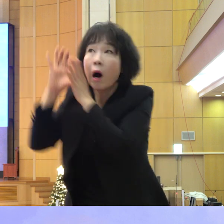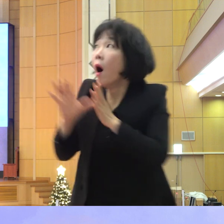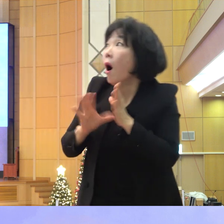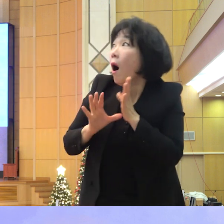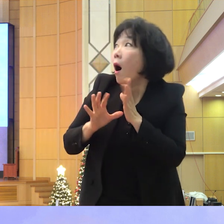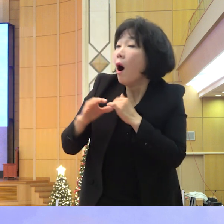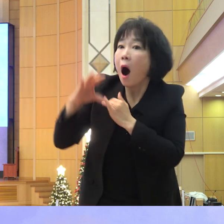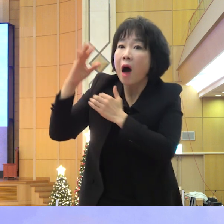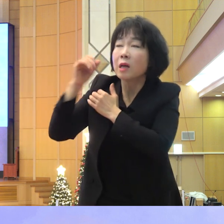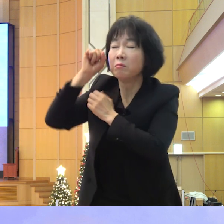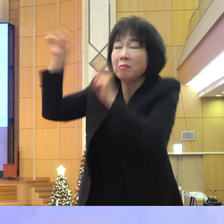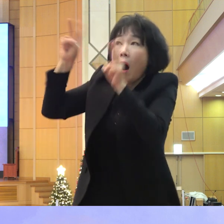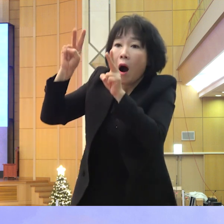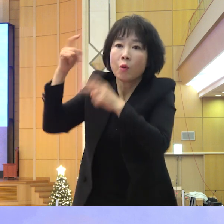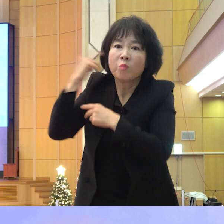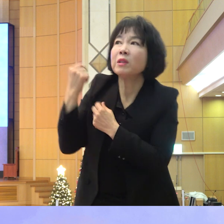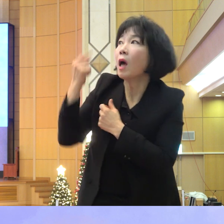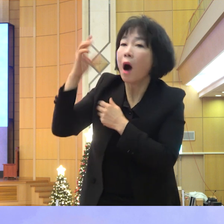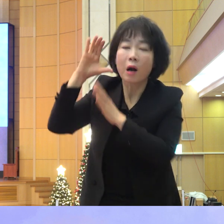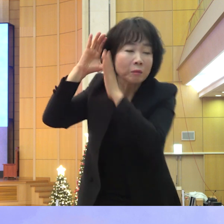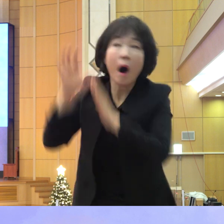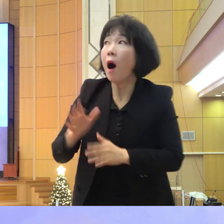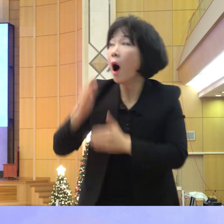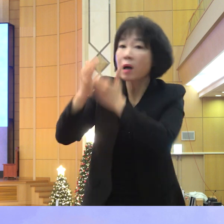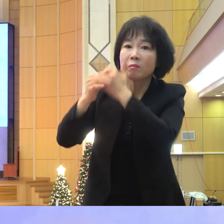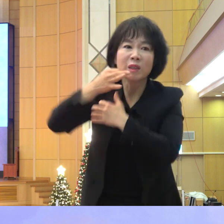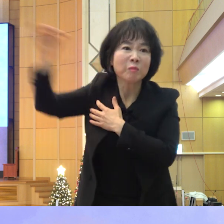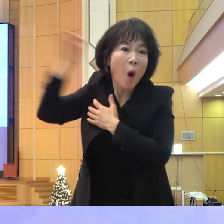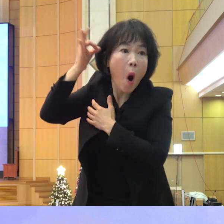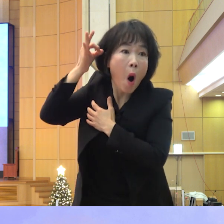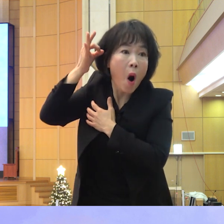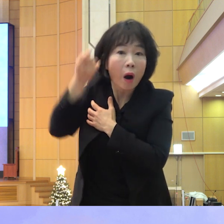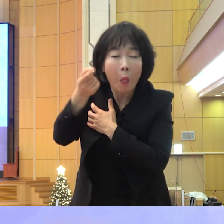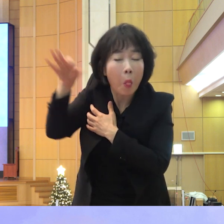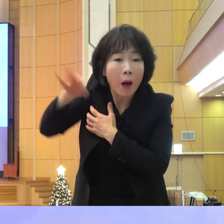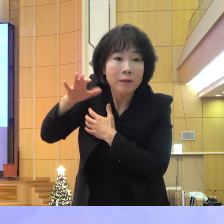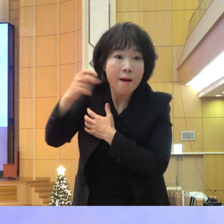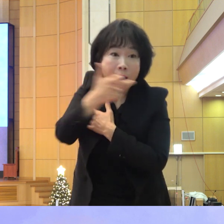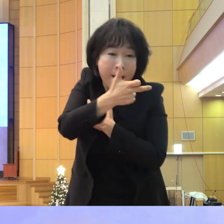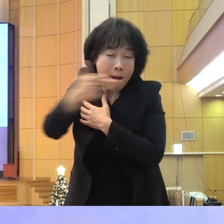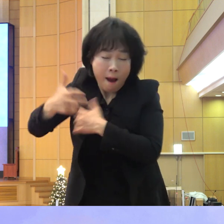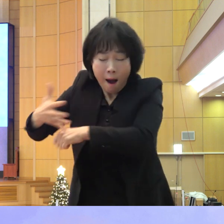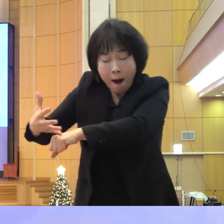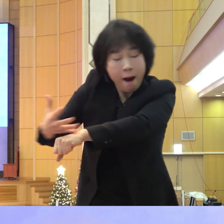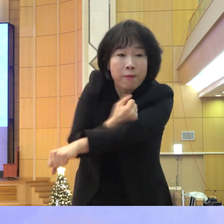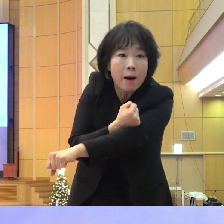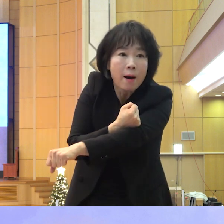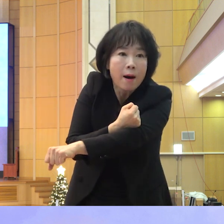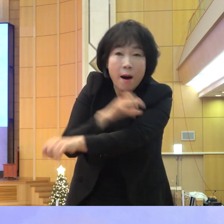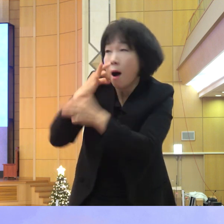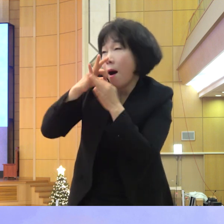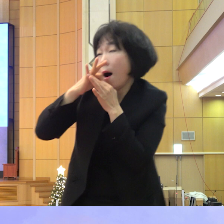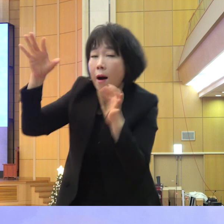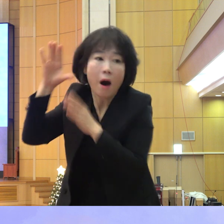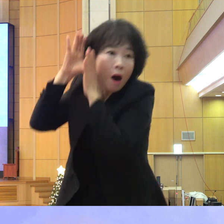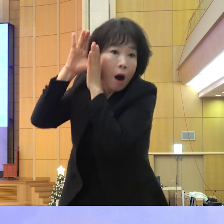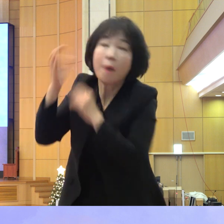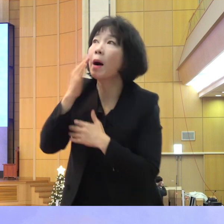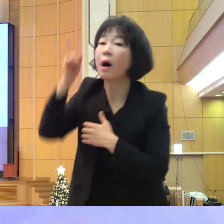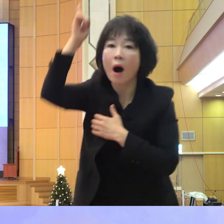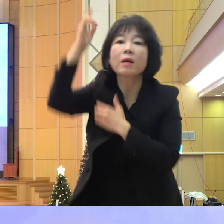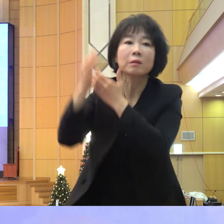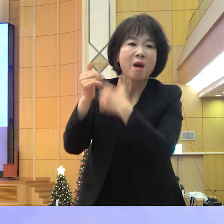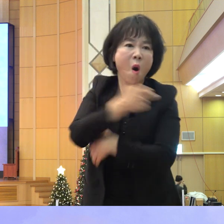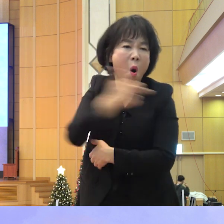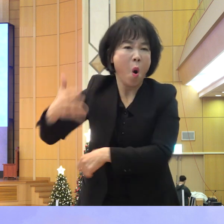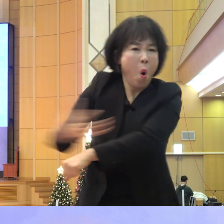같고 큰 소리, 또 천사들이 찬양하는 소리도 많은 물소리와 같고 막 우레소리 같은 그런 큰